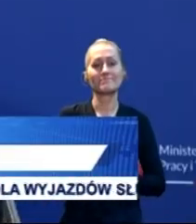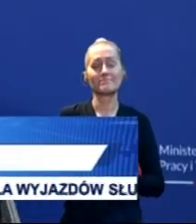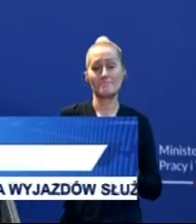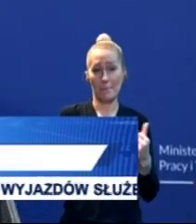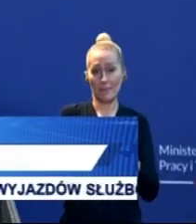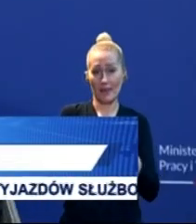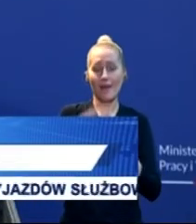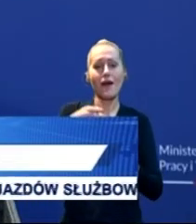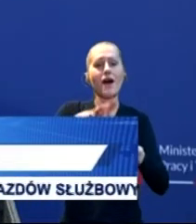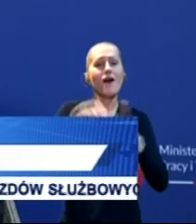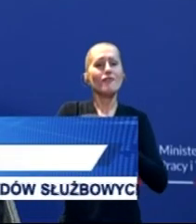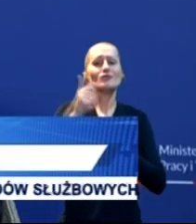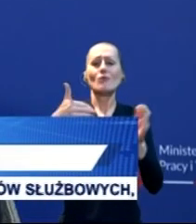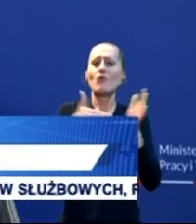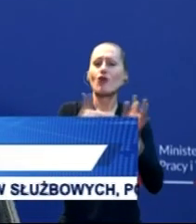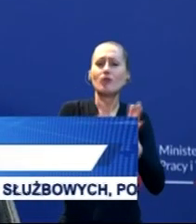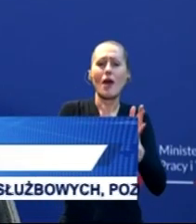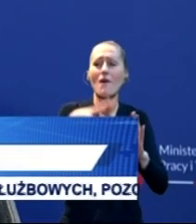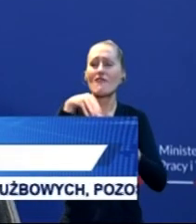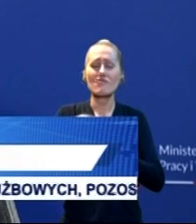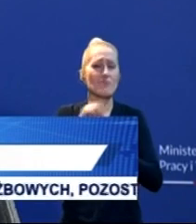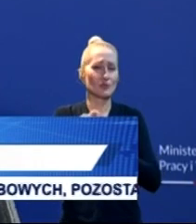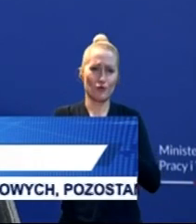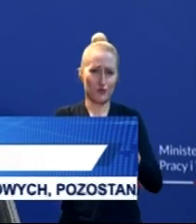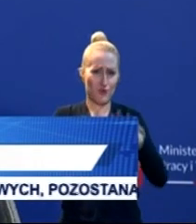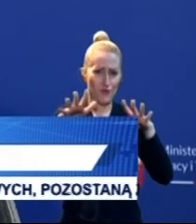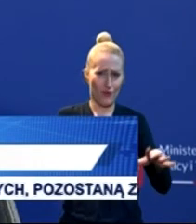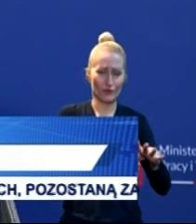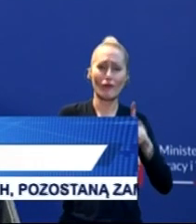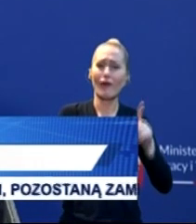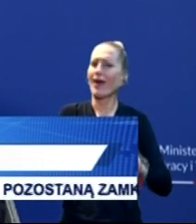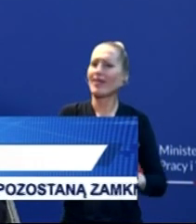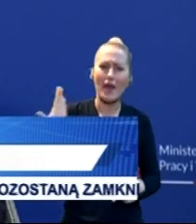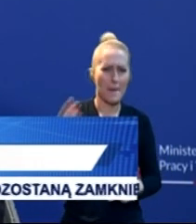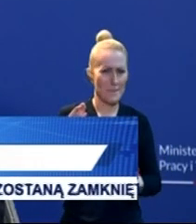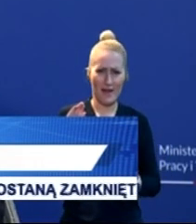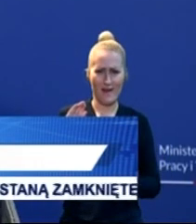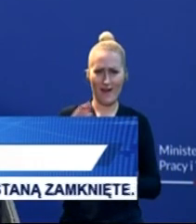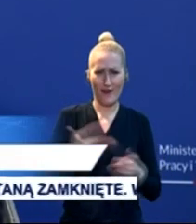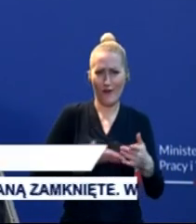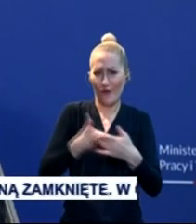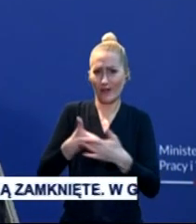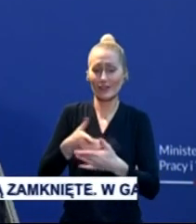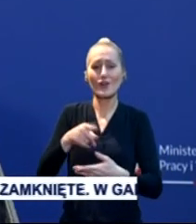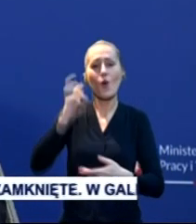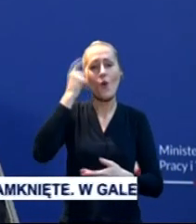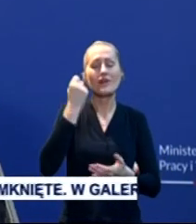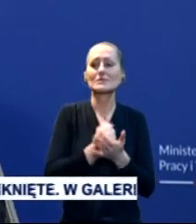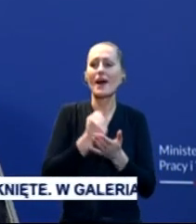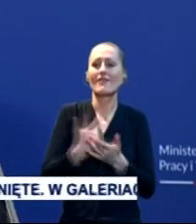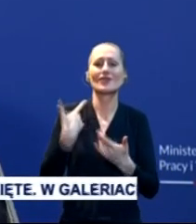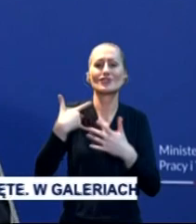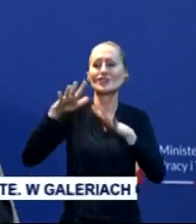Ta paleta potrzeb jest bardzo duża. Tutaj nie ma jakichś ograniczeń. Tutaj mamy przede wszystkim sprawy bytowe,